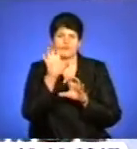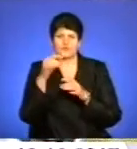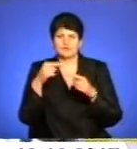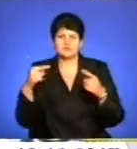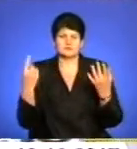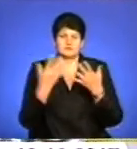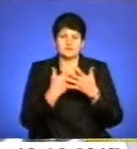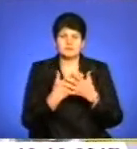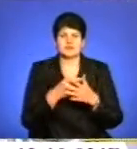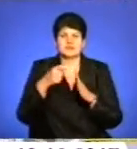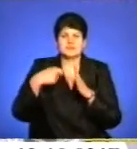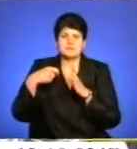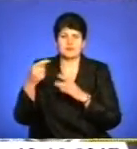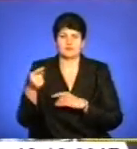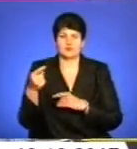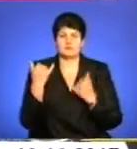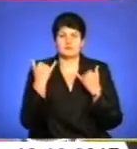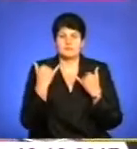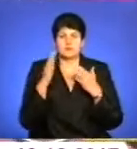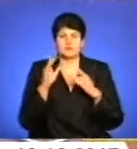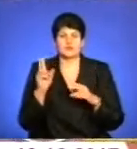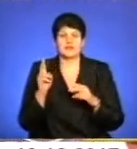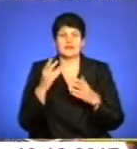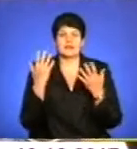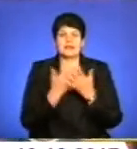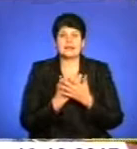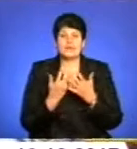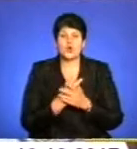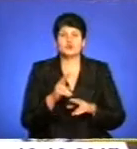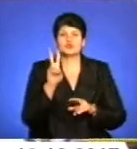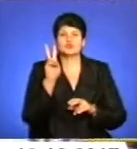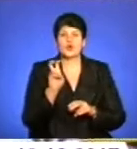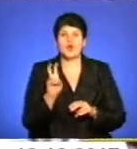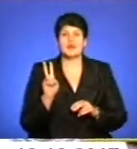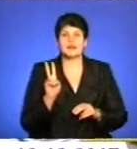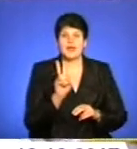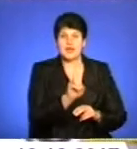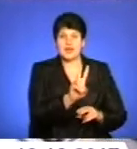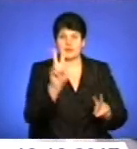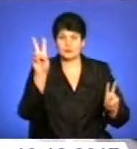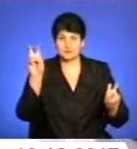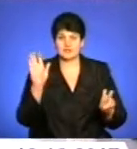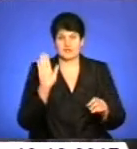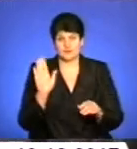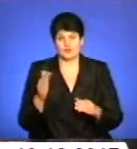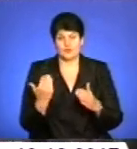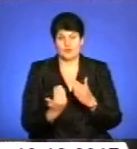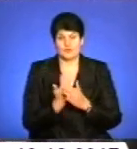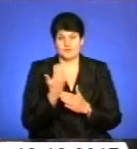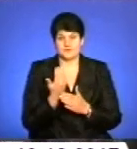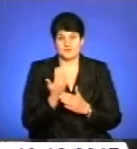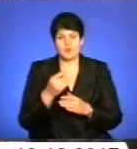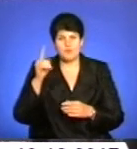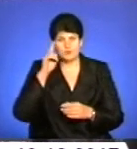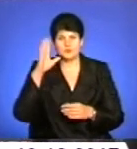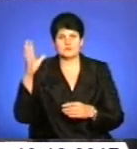які знімали у Тернополі. Відтепер містом їздитиме кінотролейбус, який згодом стане майданчиком для зйомок нових стрічок.